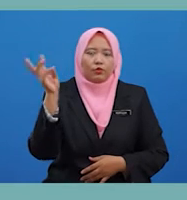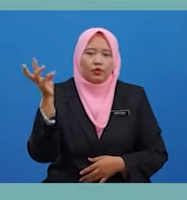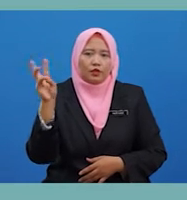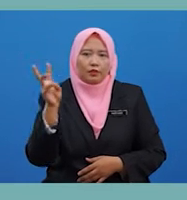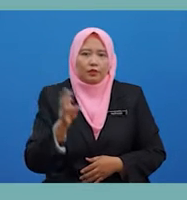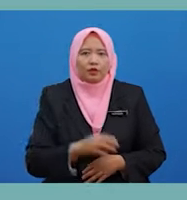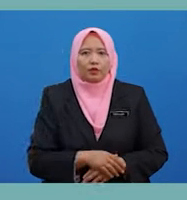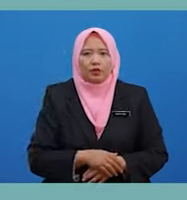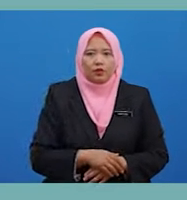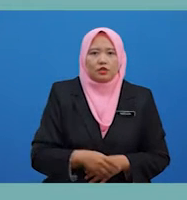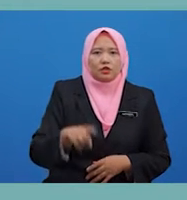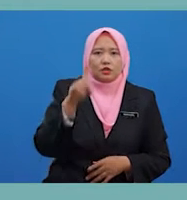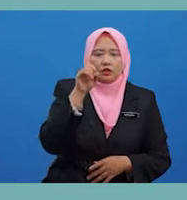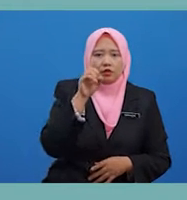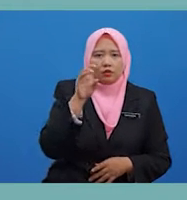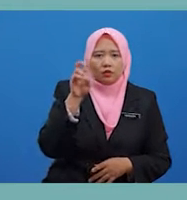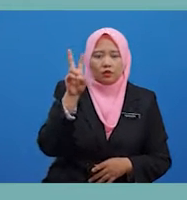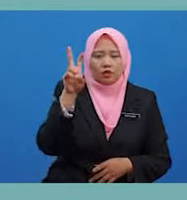2017,